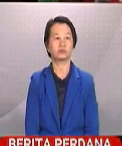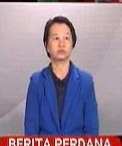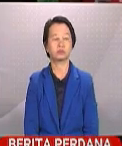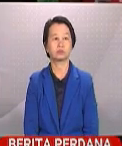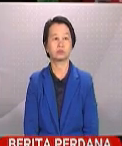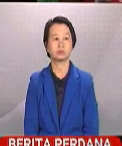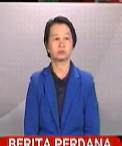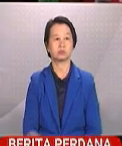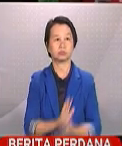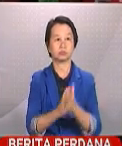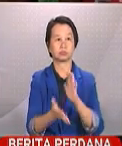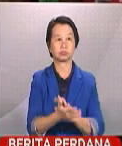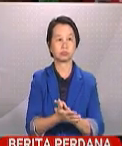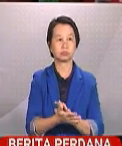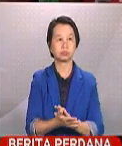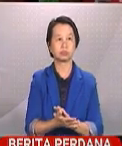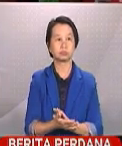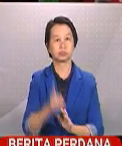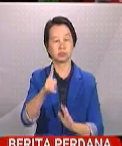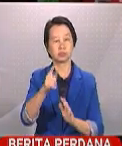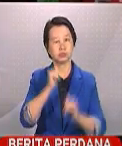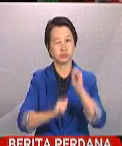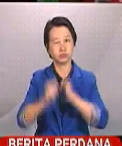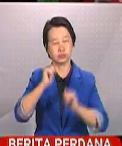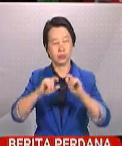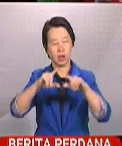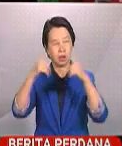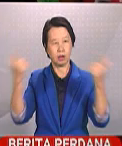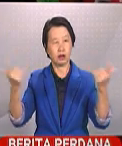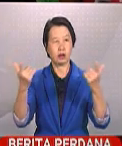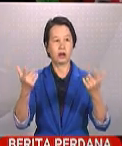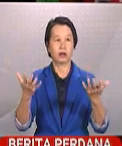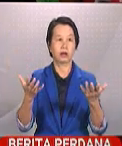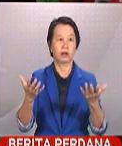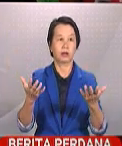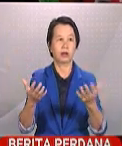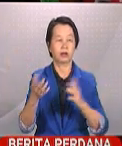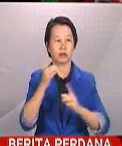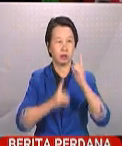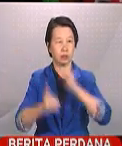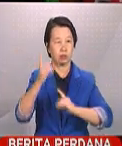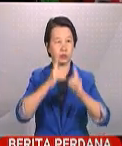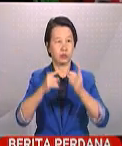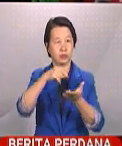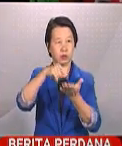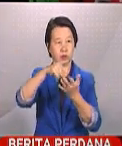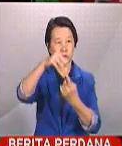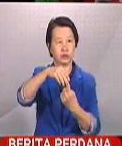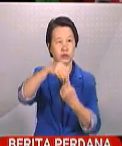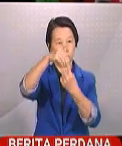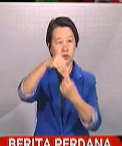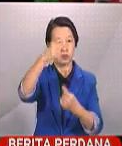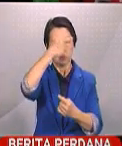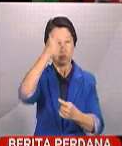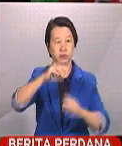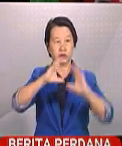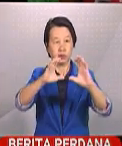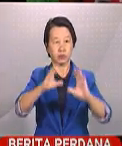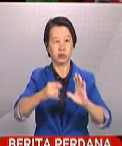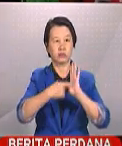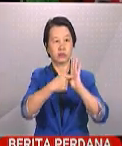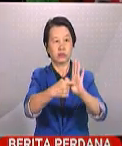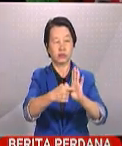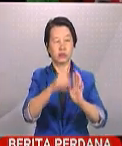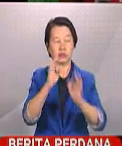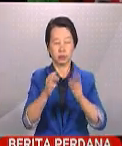Jadi dia satu persembahan yang berbeza lah saya rasa. Drama ni special kerana cara persembahan dia,